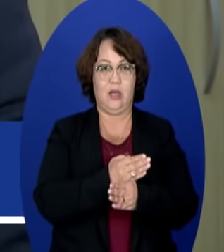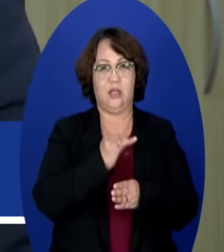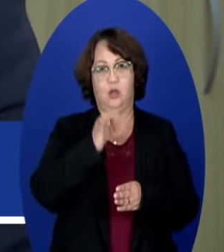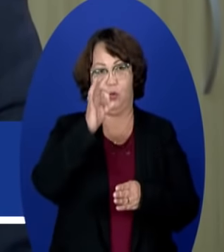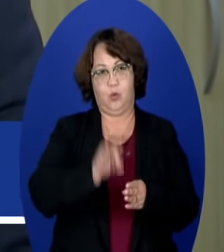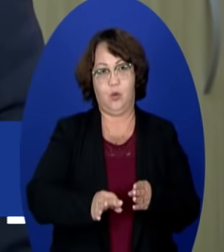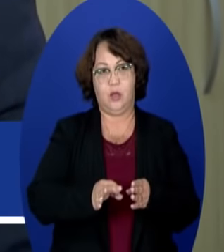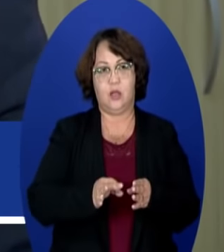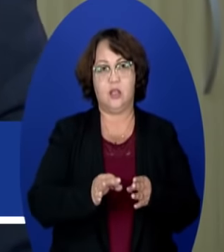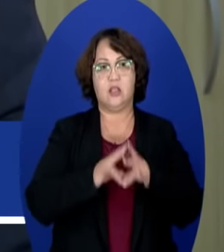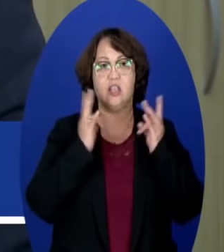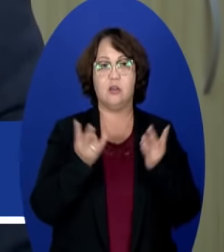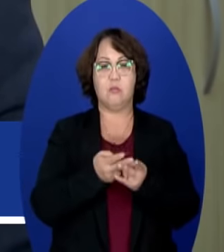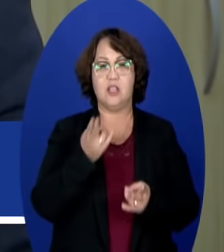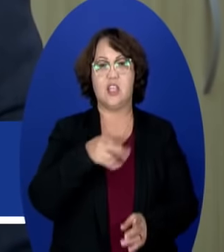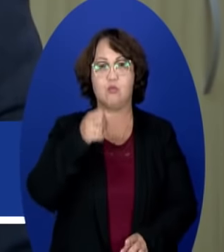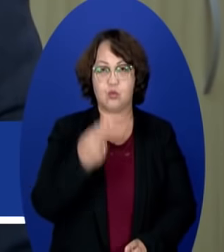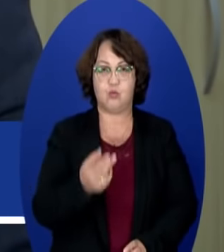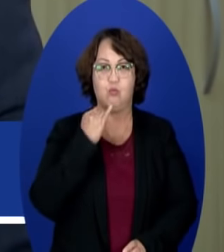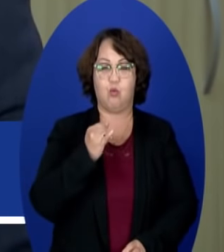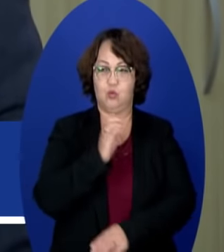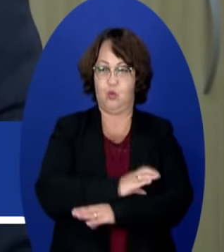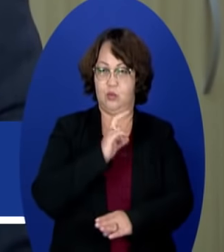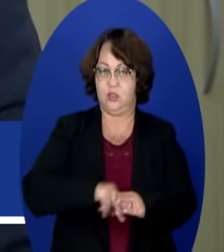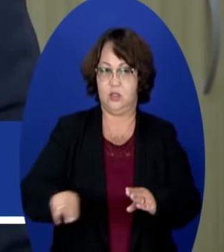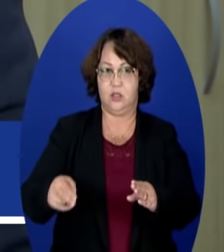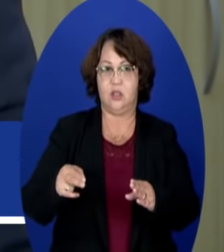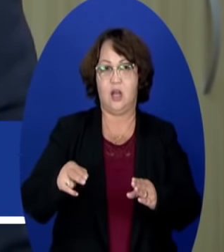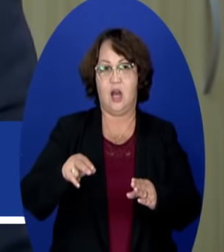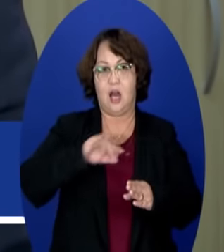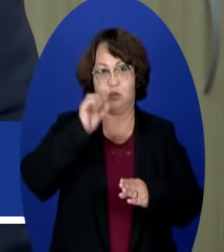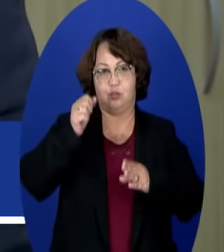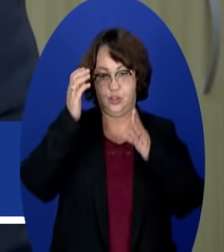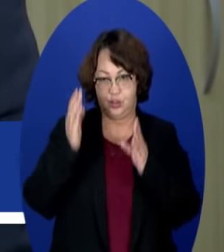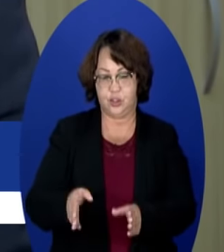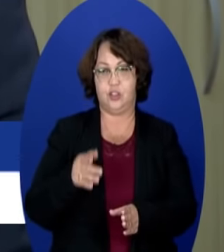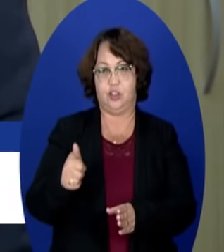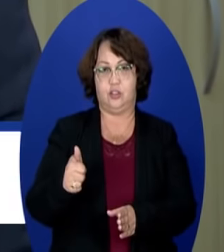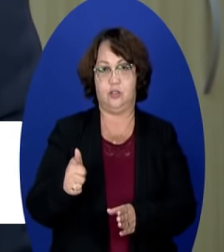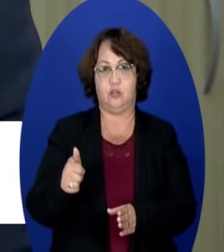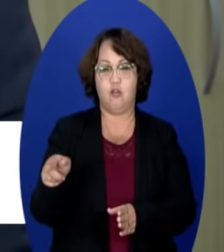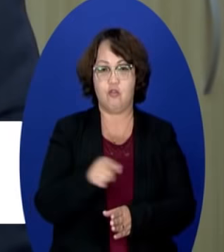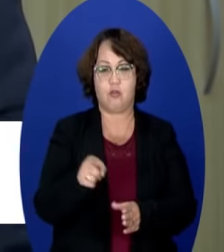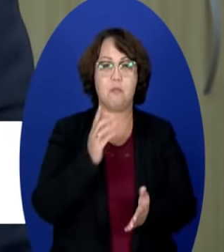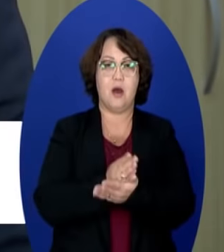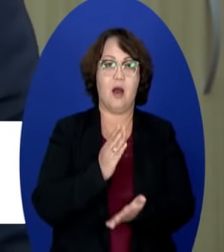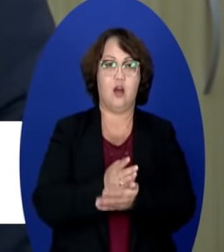ихэвчлэн одоо нийгмийн дэд бүтц гэдэг юм уу, сургууль цэцэрлэг нь бол шийдэгдсэн тийм орчинд байрладаг байгаад байгаа. Ер нь төвийн дүргэд явд бол